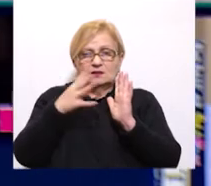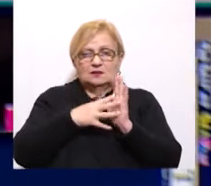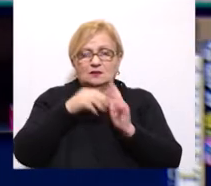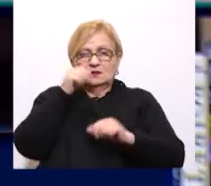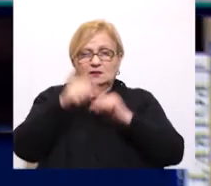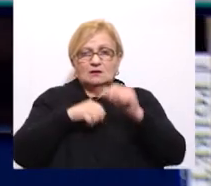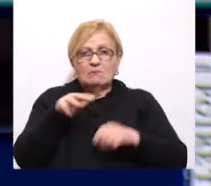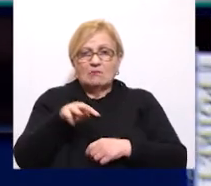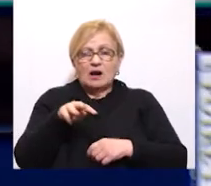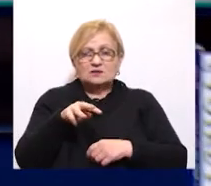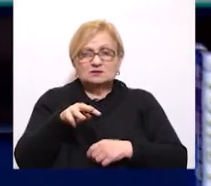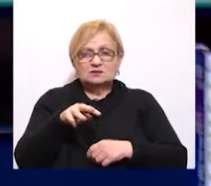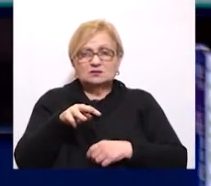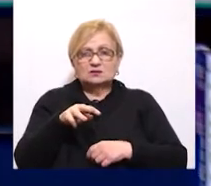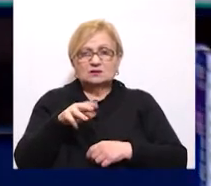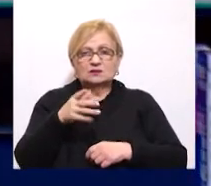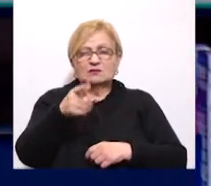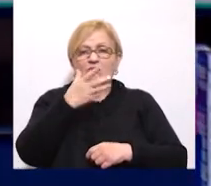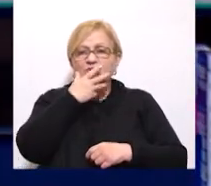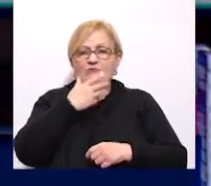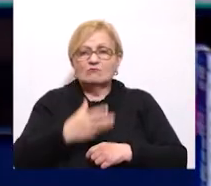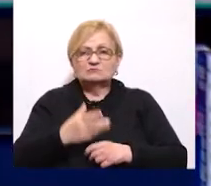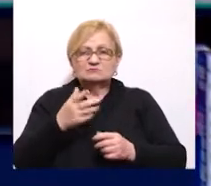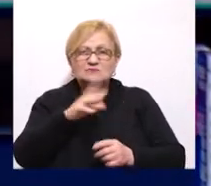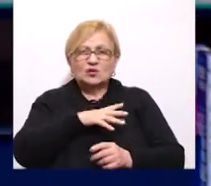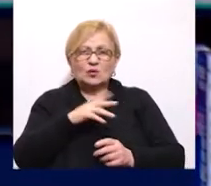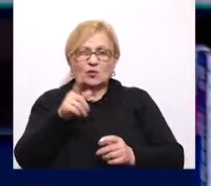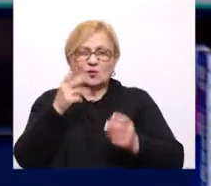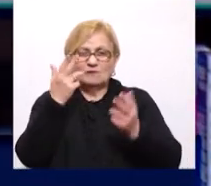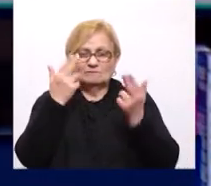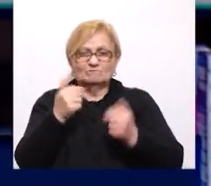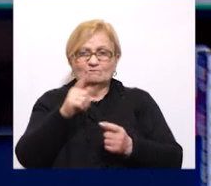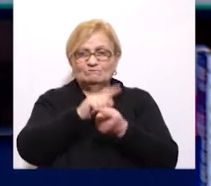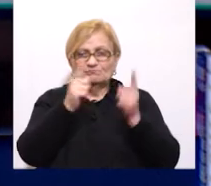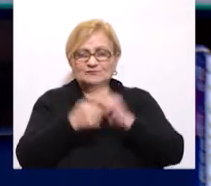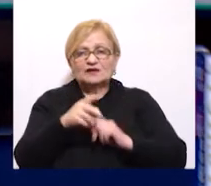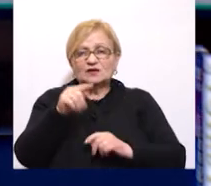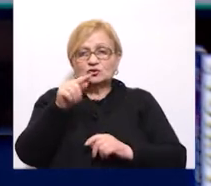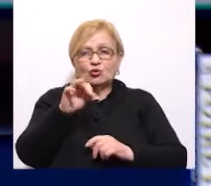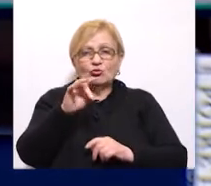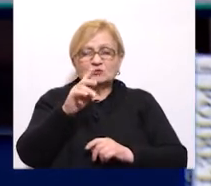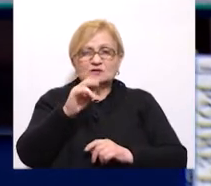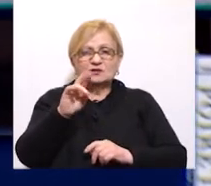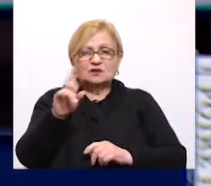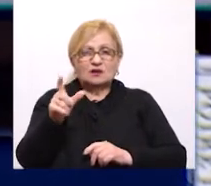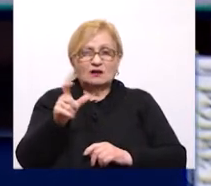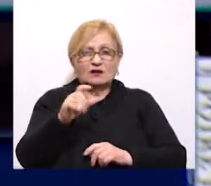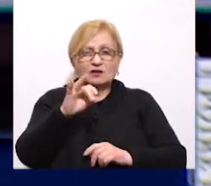1969 წლის მარტში მორჩილებაში მყოფი თორნიკე ერისთავი, თორნიკე იოანე, ათონის მთას